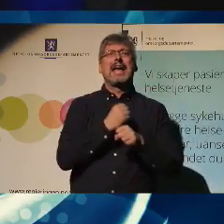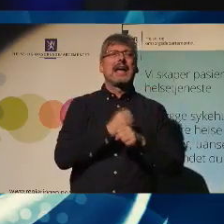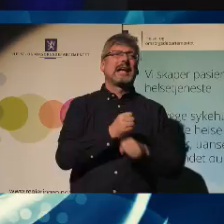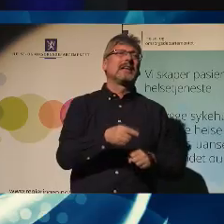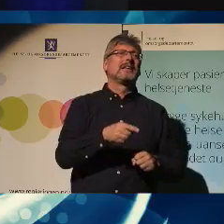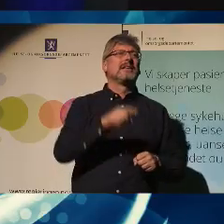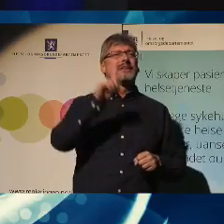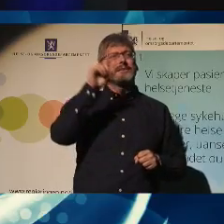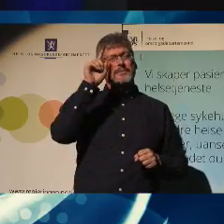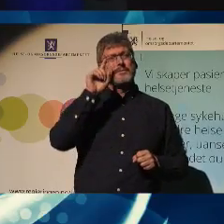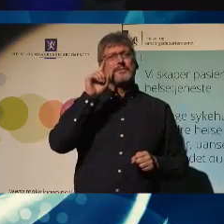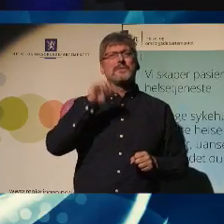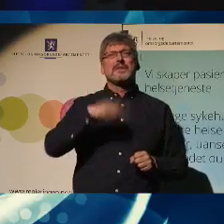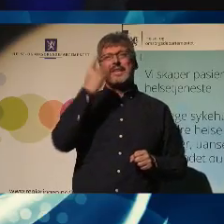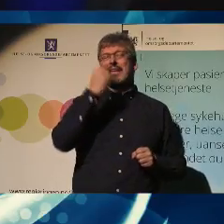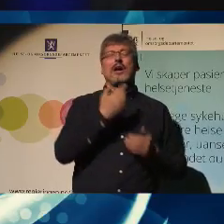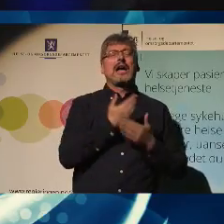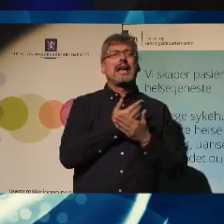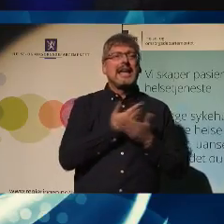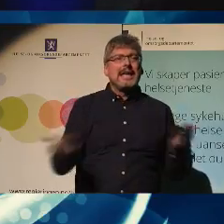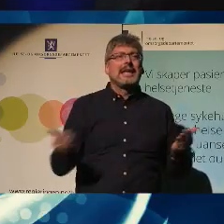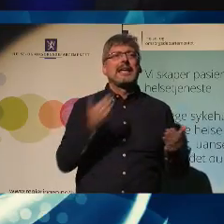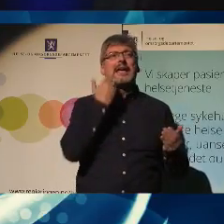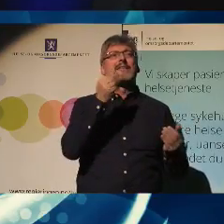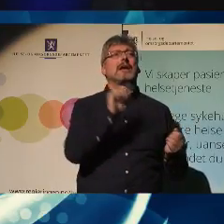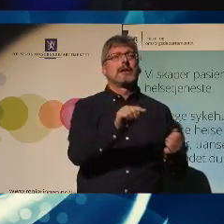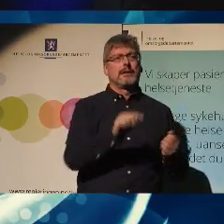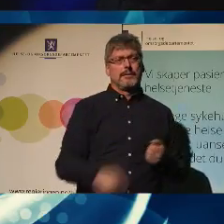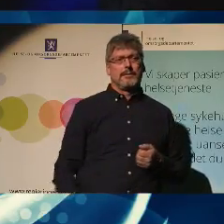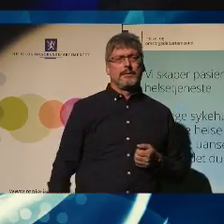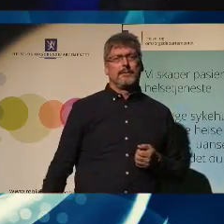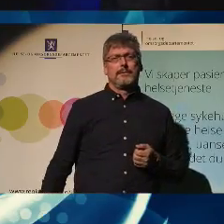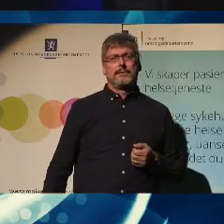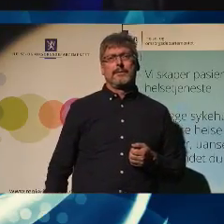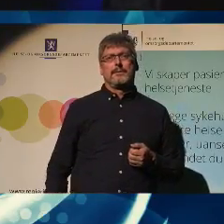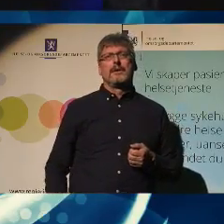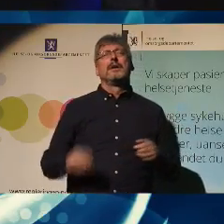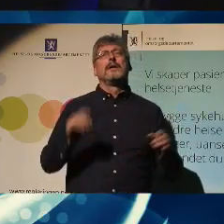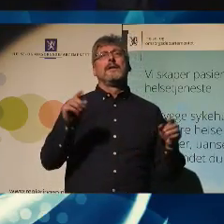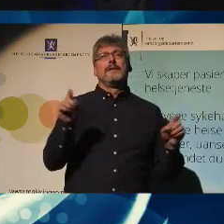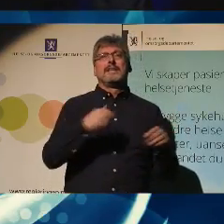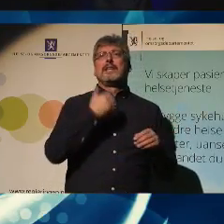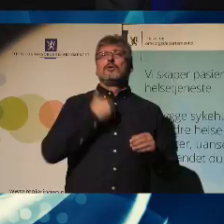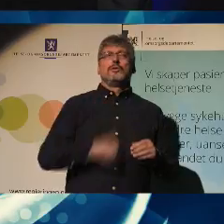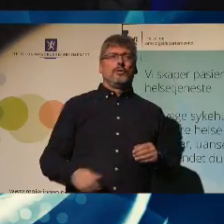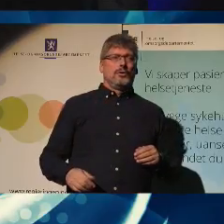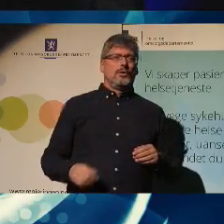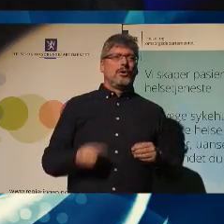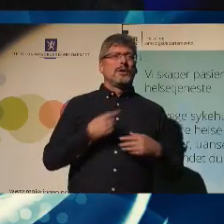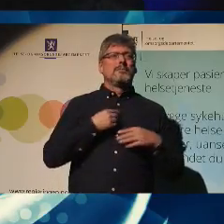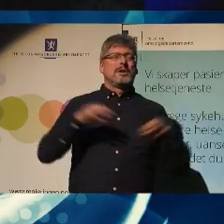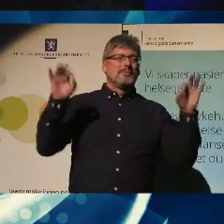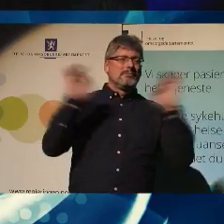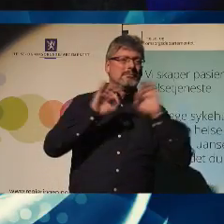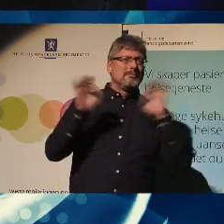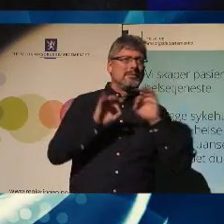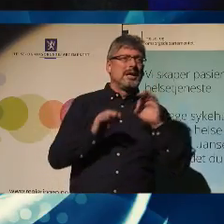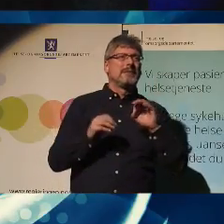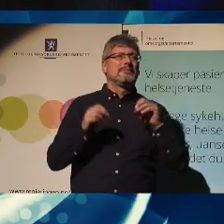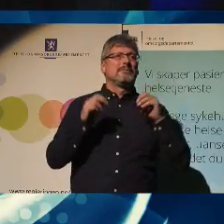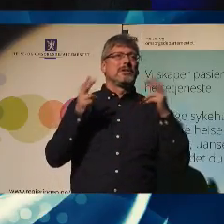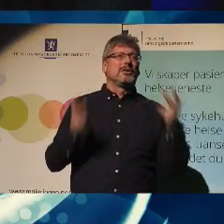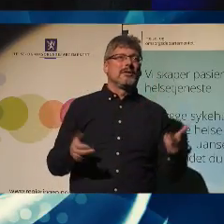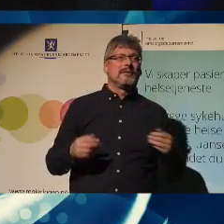seg å ikke være i døden. De dør med cytostatika, veldig